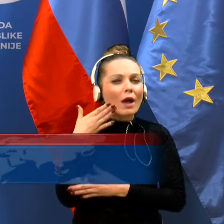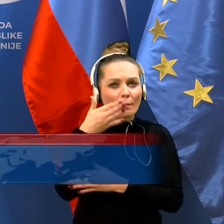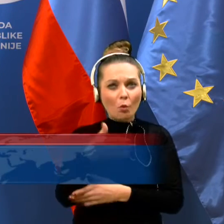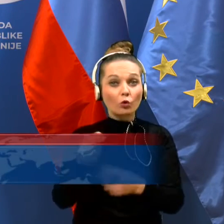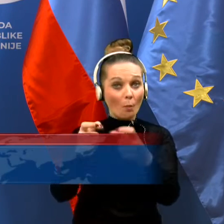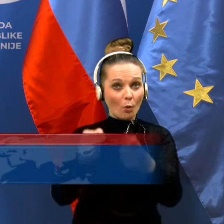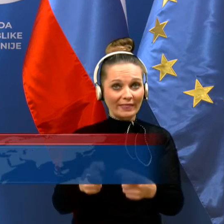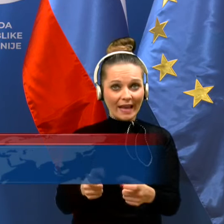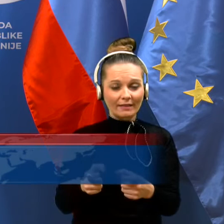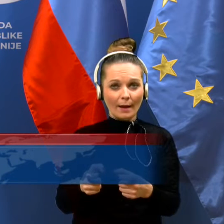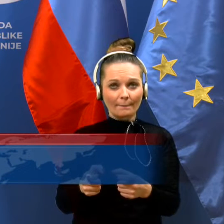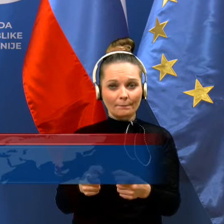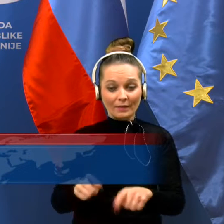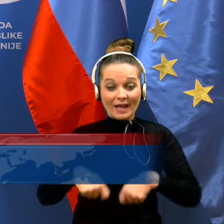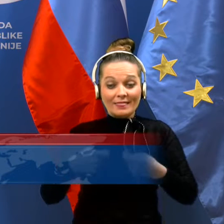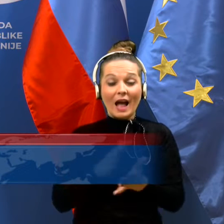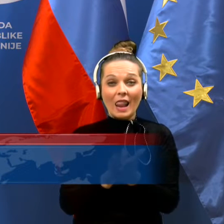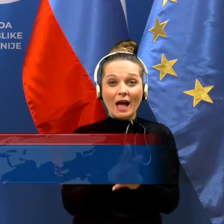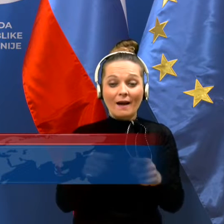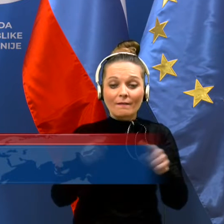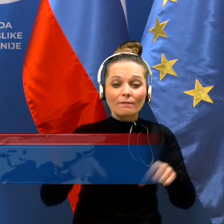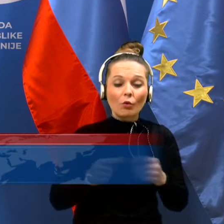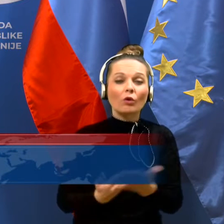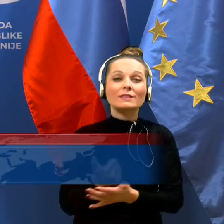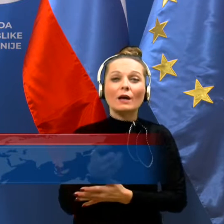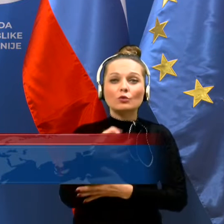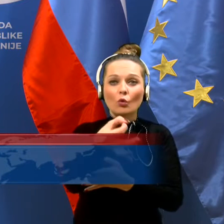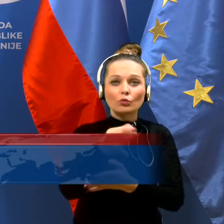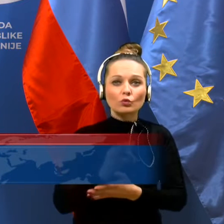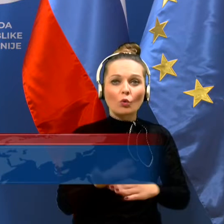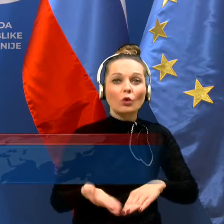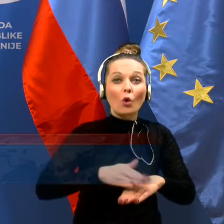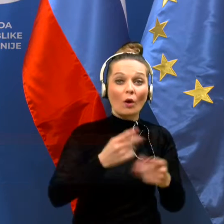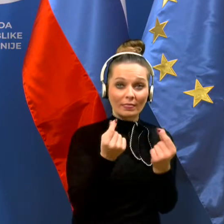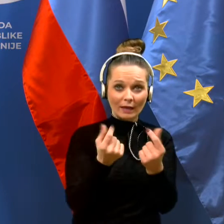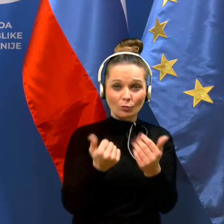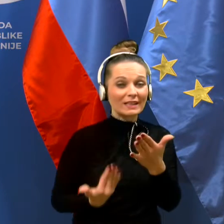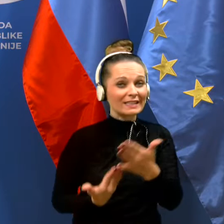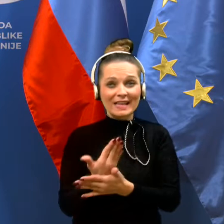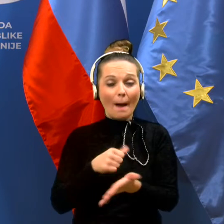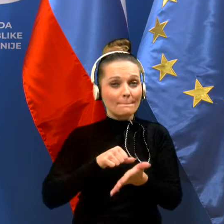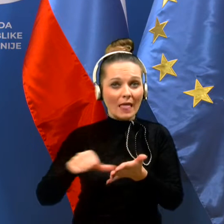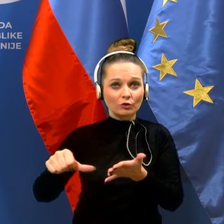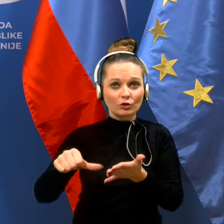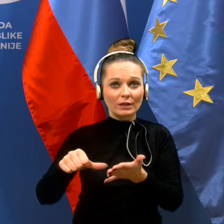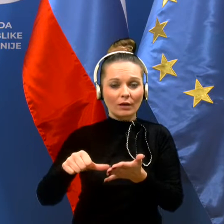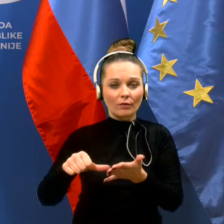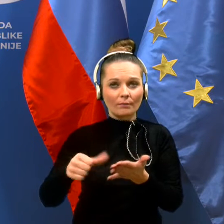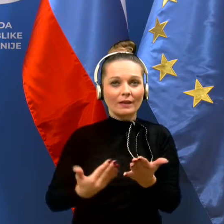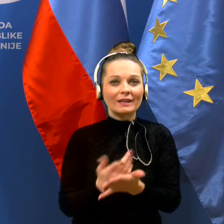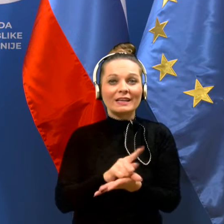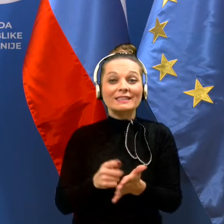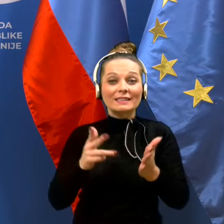podjetja dala vlogo za 100% nadomestilo za plačilo za